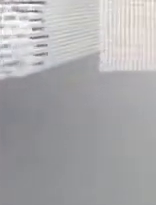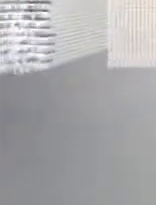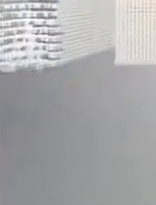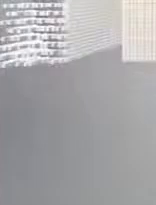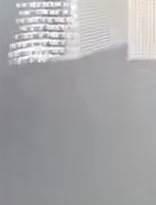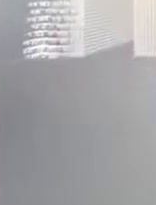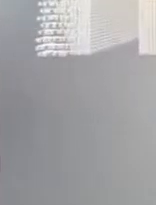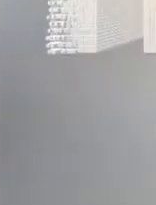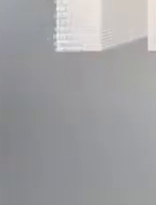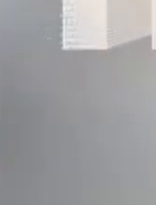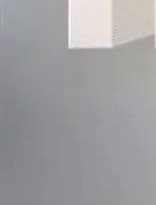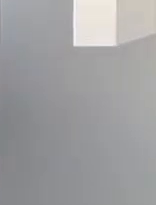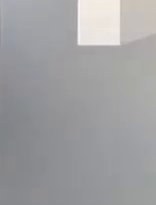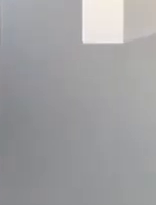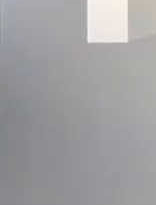Музика